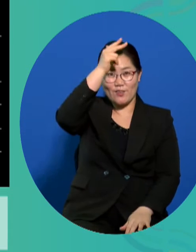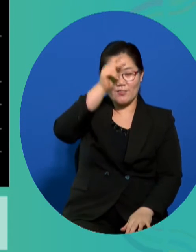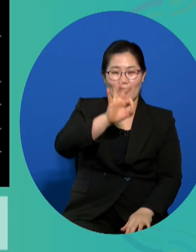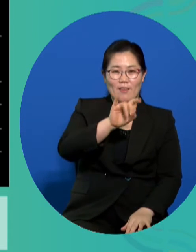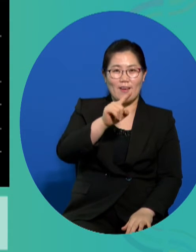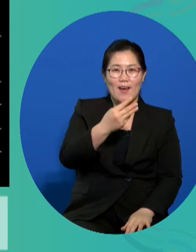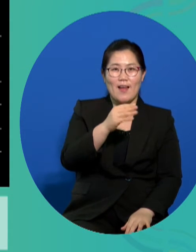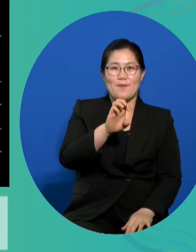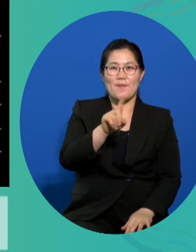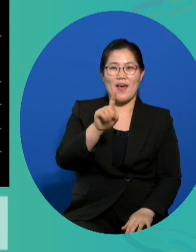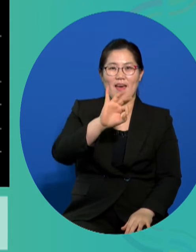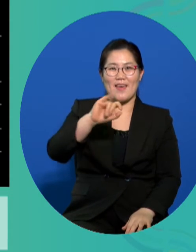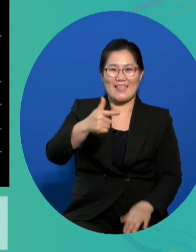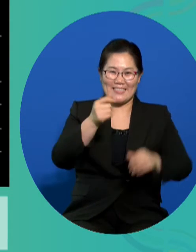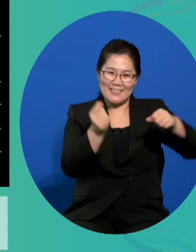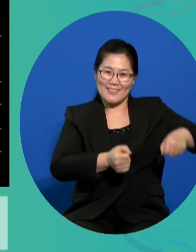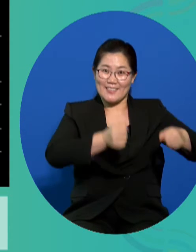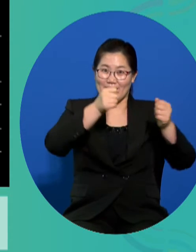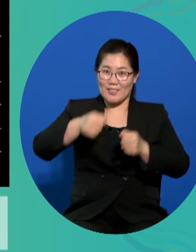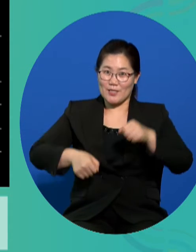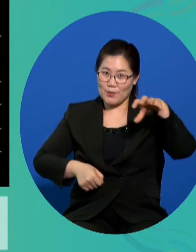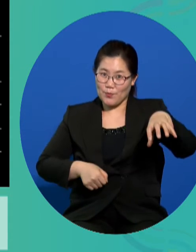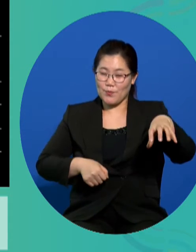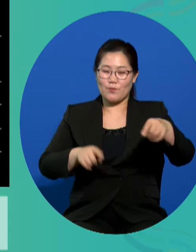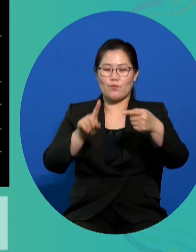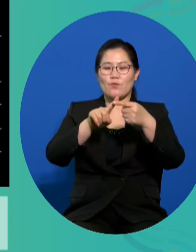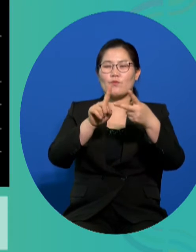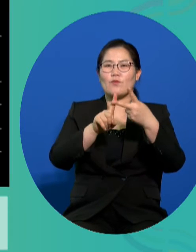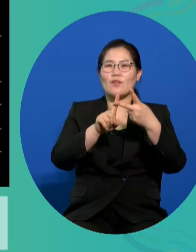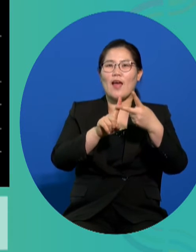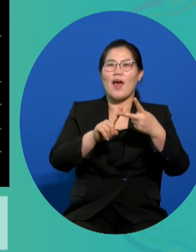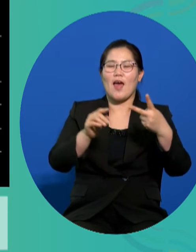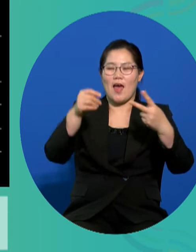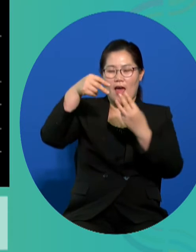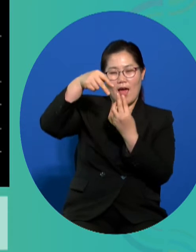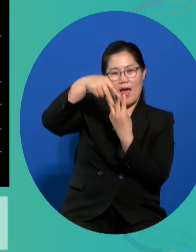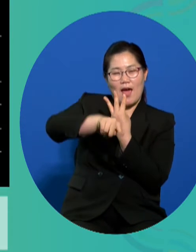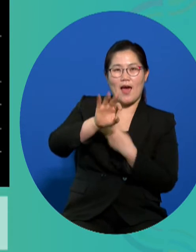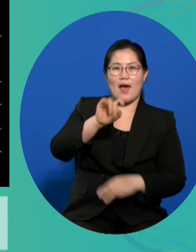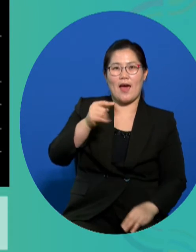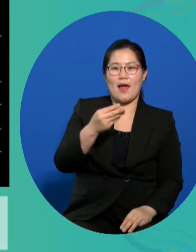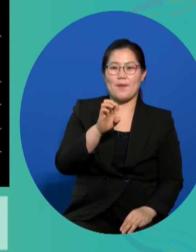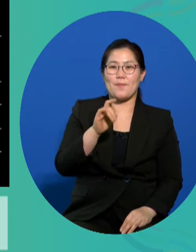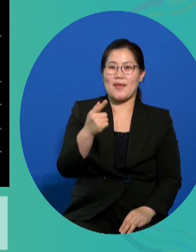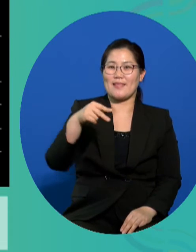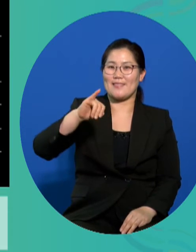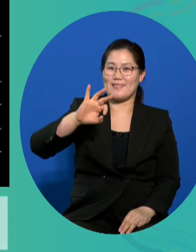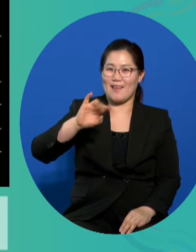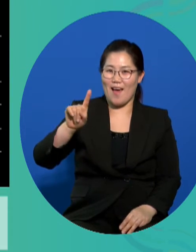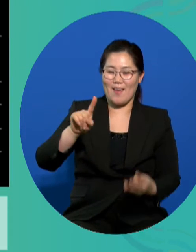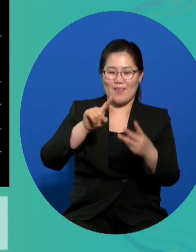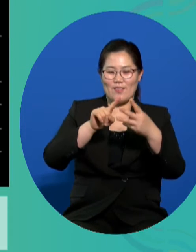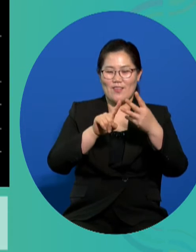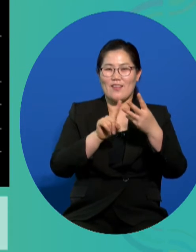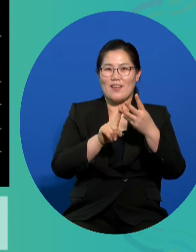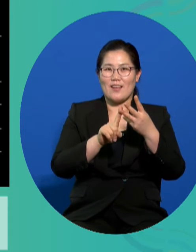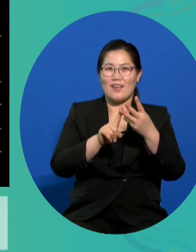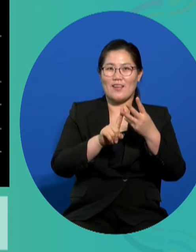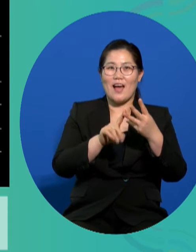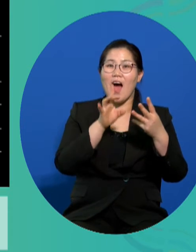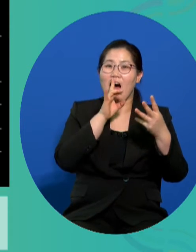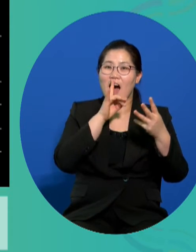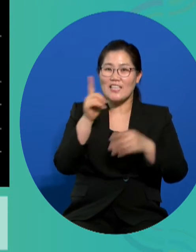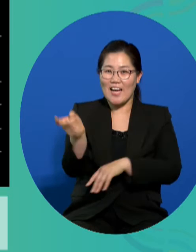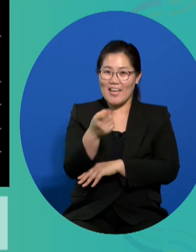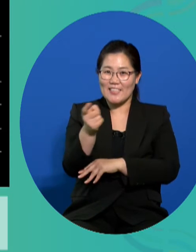패럴림픽 관련돼서 그리고 알펜시아 바이애슬론 센터, 강릉 하키 센터, 그리고 강릉 컬링 센터, 그리고 이제 올림픽